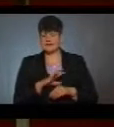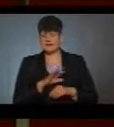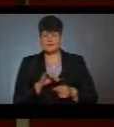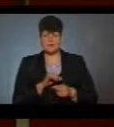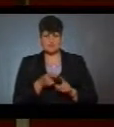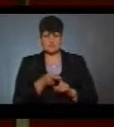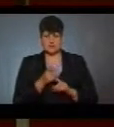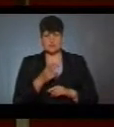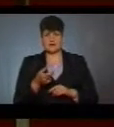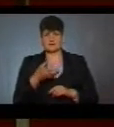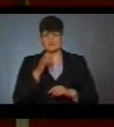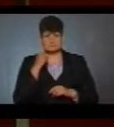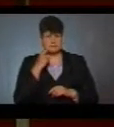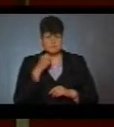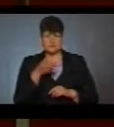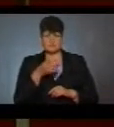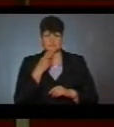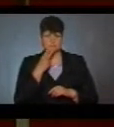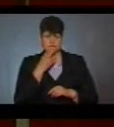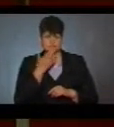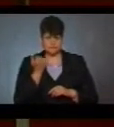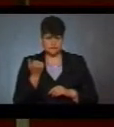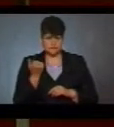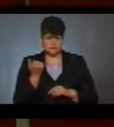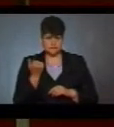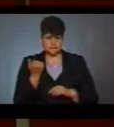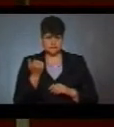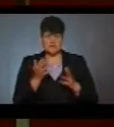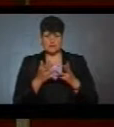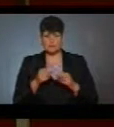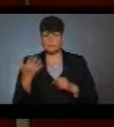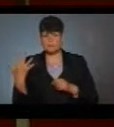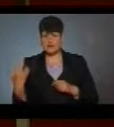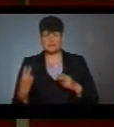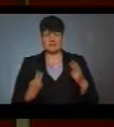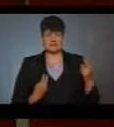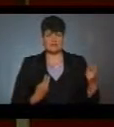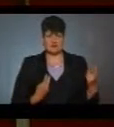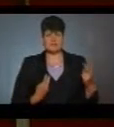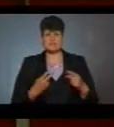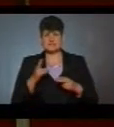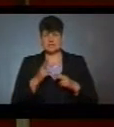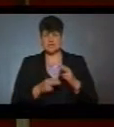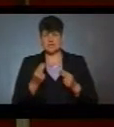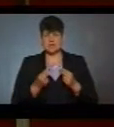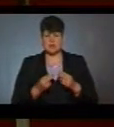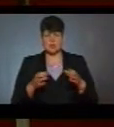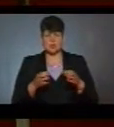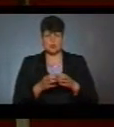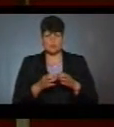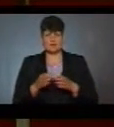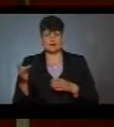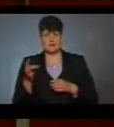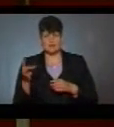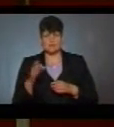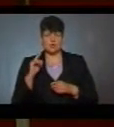наркозалежними, не вживають алкоголь та тютюнові вироби. З рахунком 5-2 завершилася гра між командами Волині та Рівного під час